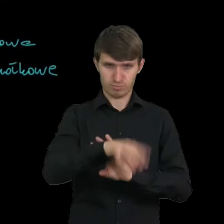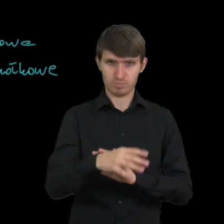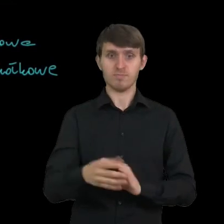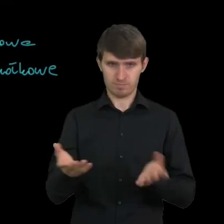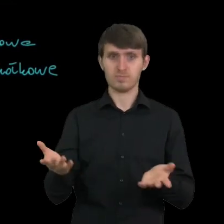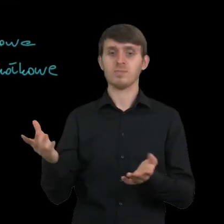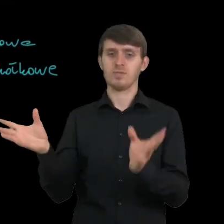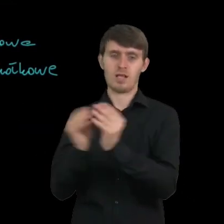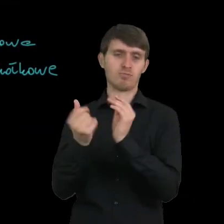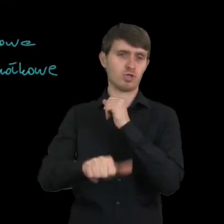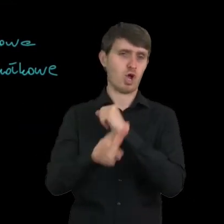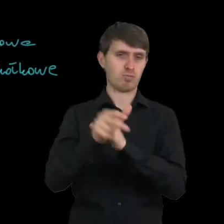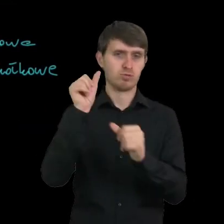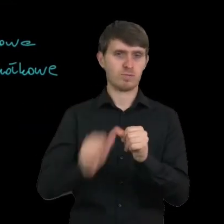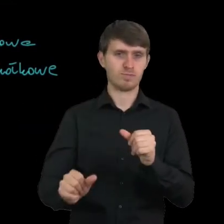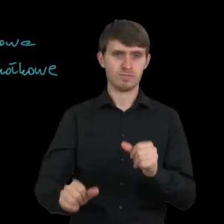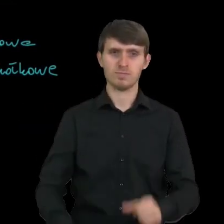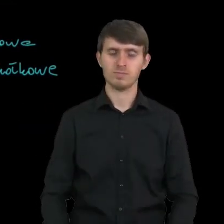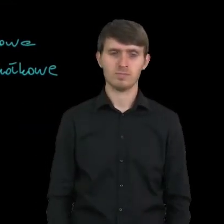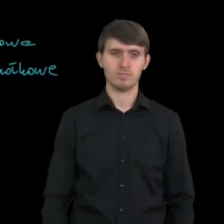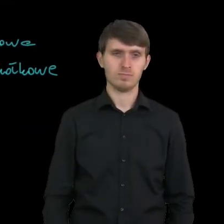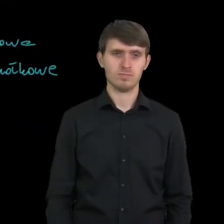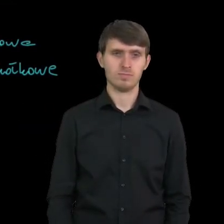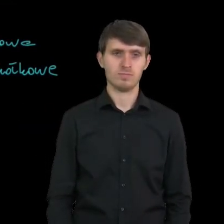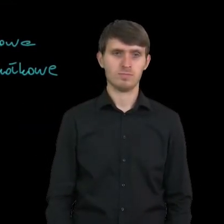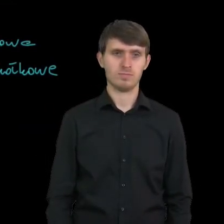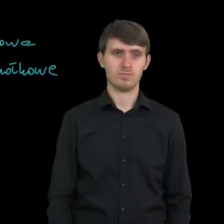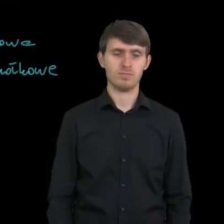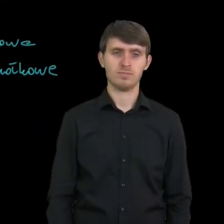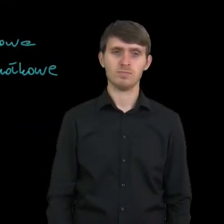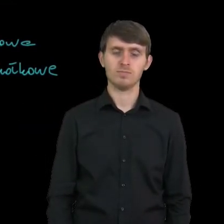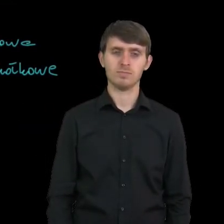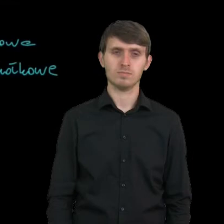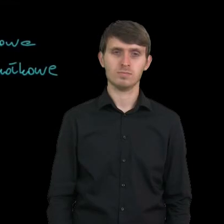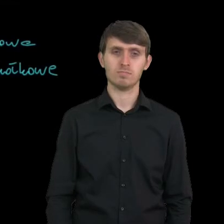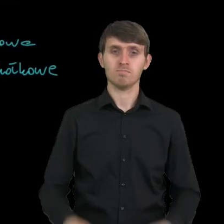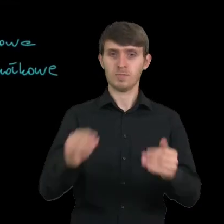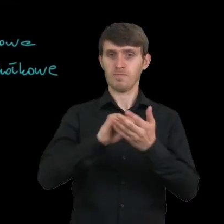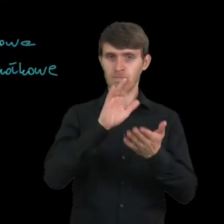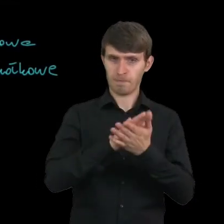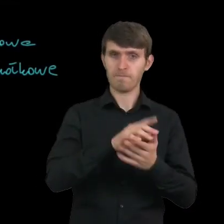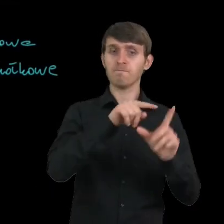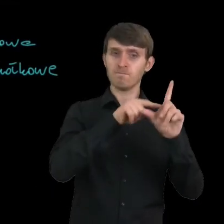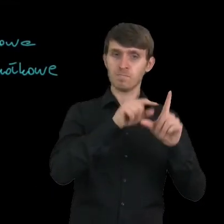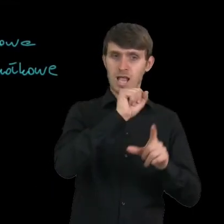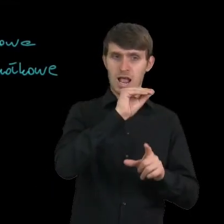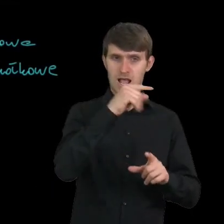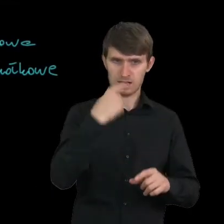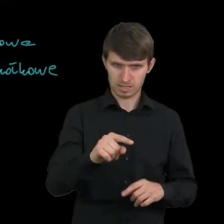kąta suma tych mierda nam 180 stopni. Czyli możemy sobie to zapisać. Miara kąta